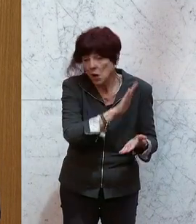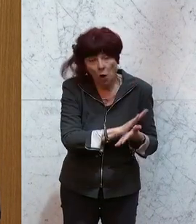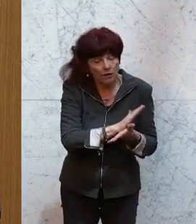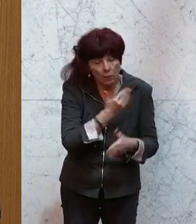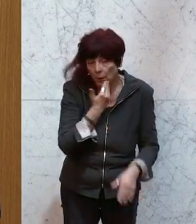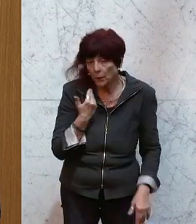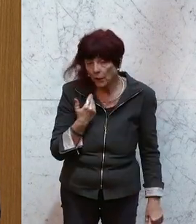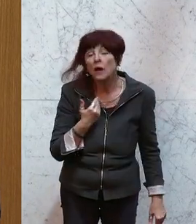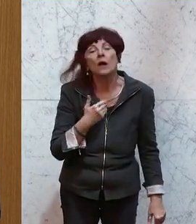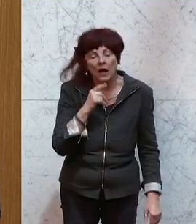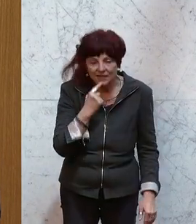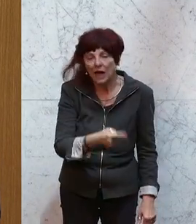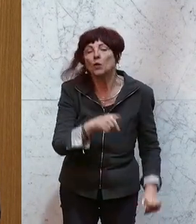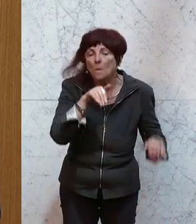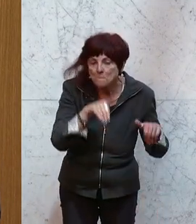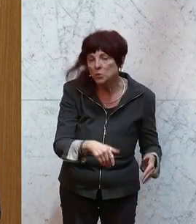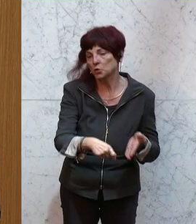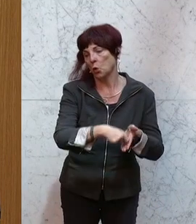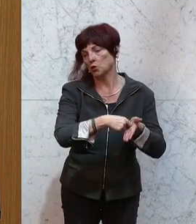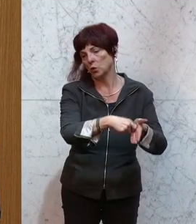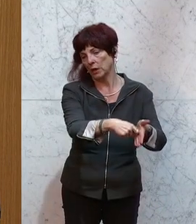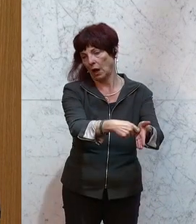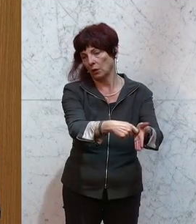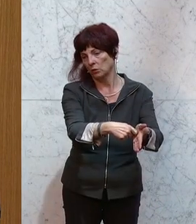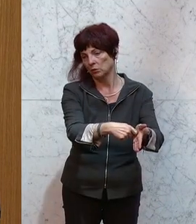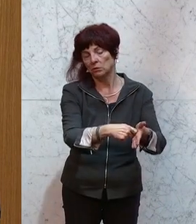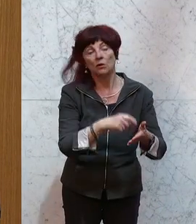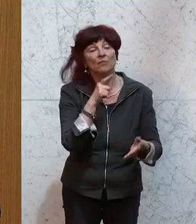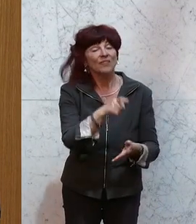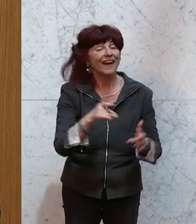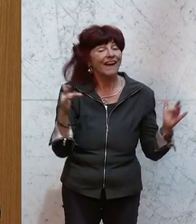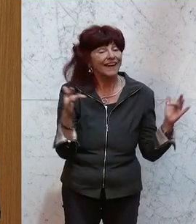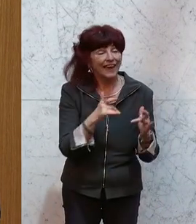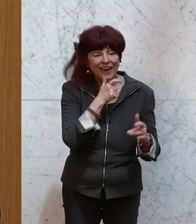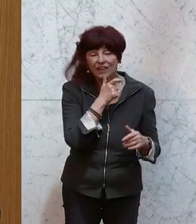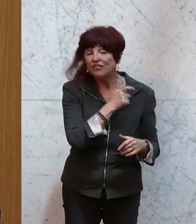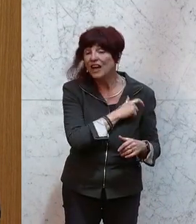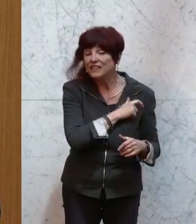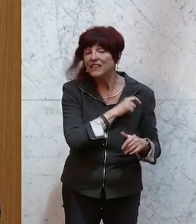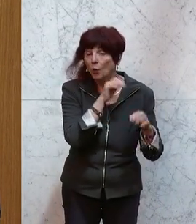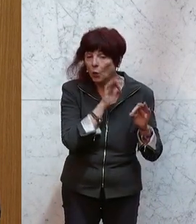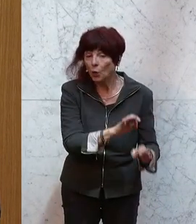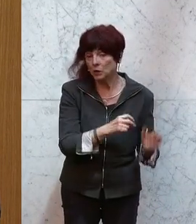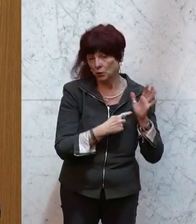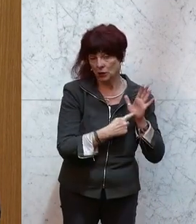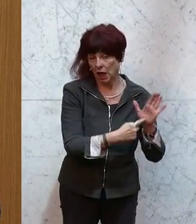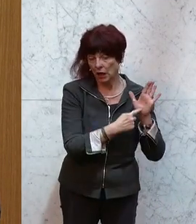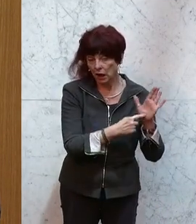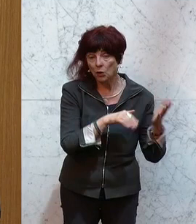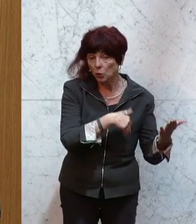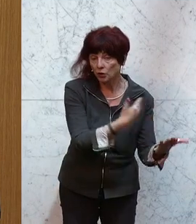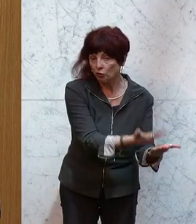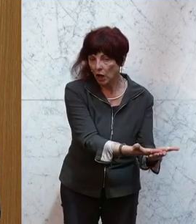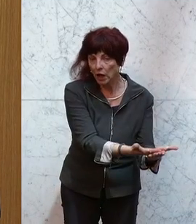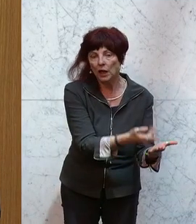Aufgabe. Sehr geehrte Damen und Herren, die Gegenfinanzierung anschaulich darzustellen und überhaupt einmal eine vorzulegen, ist